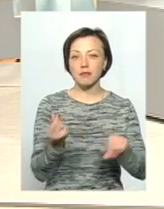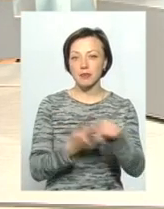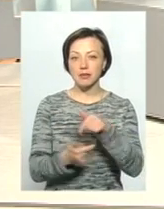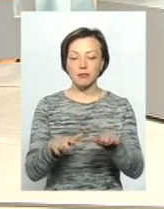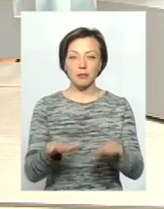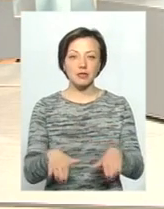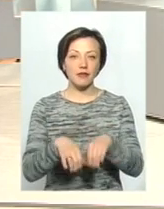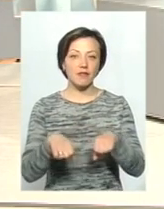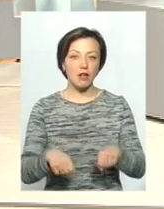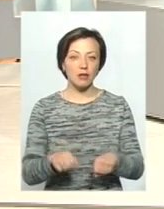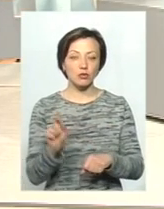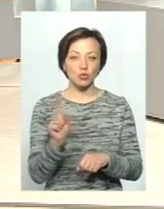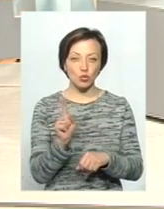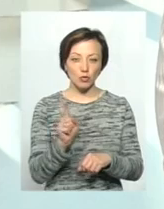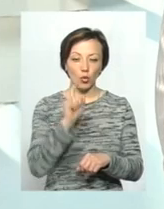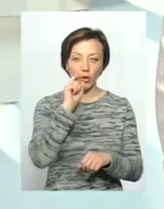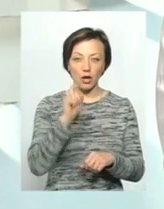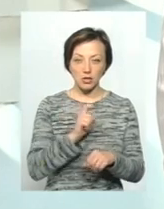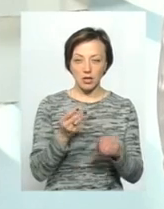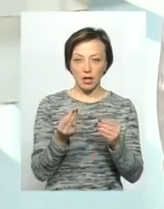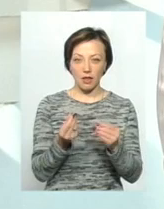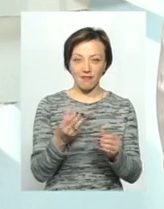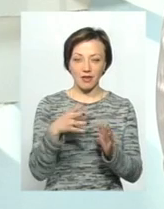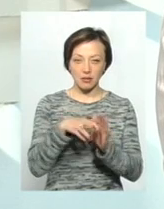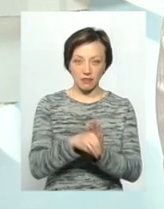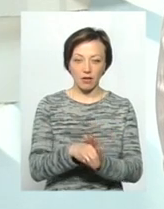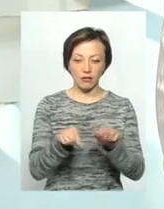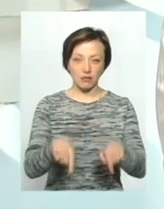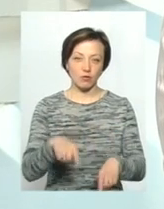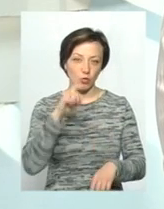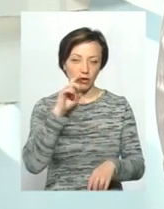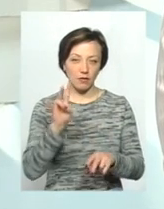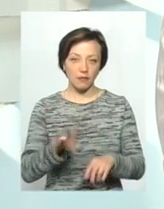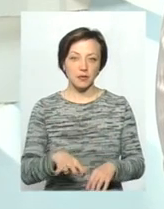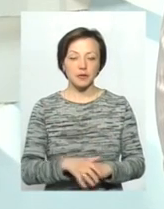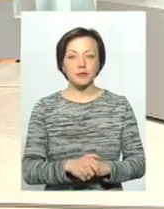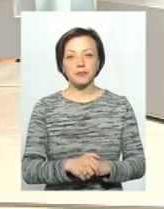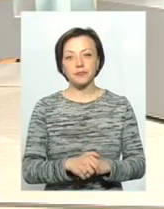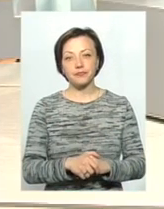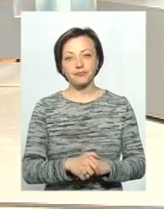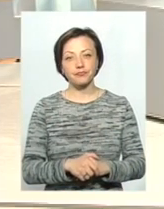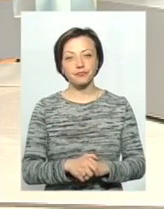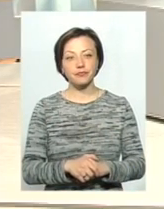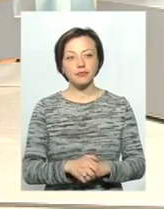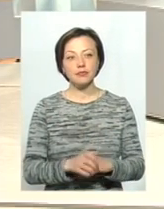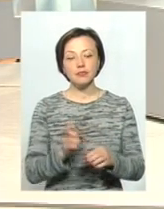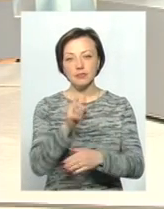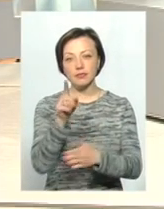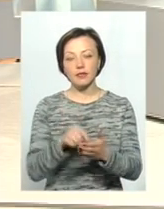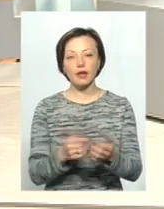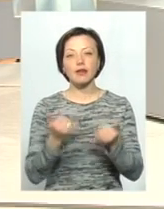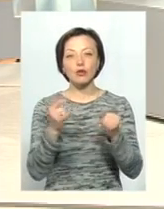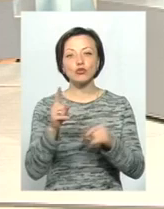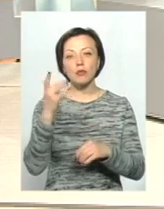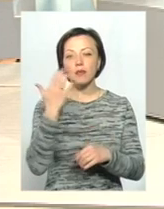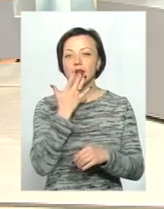местная власть, чтобы и украинский инвестор вкладывал в Украину. Для того, щоб іноземець хотів приїхати